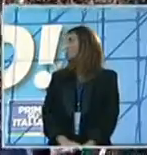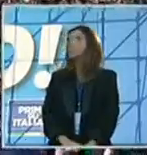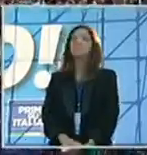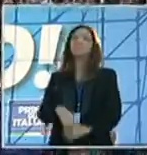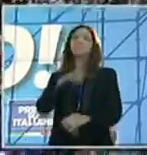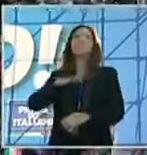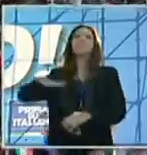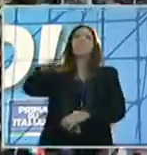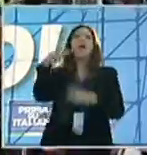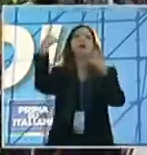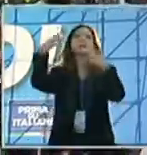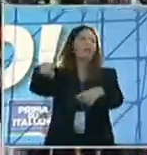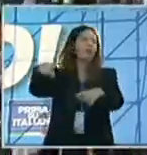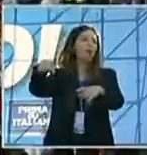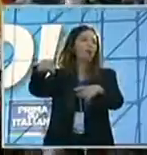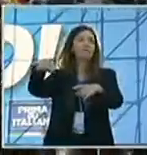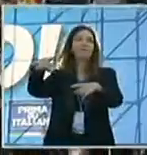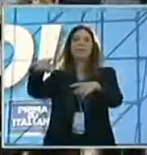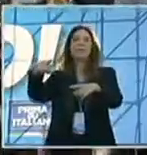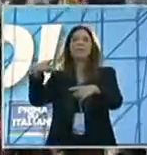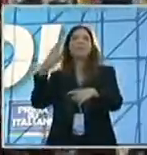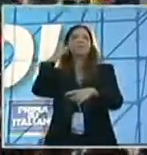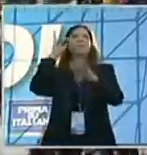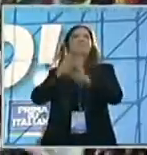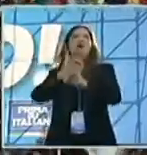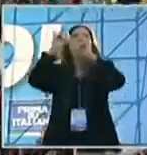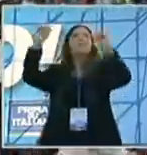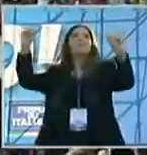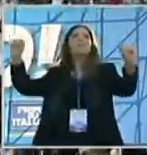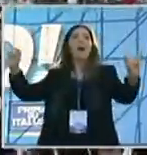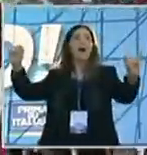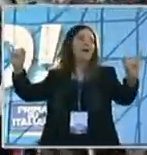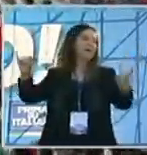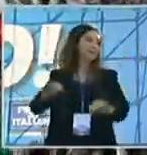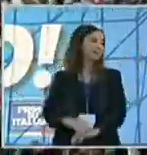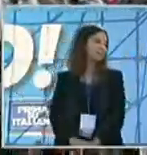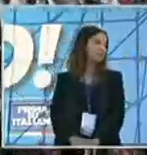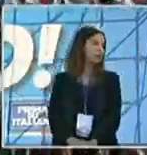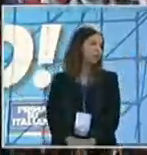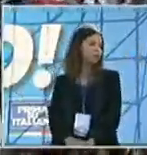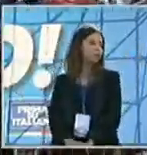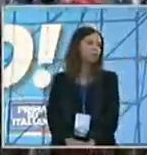Salvini. Non l'ho mai vista. Grazie anche a voi là in fondo, ragazzi, è una roba incredibile.